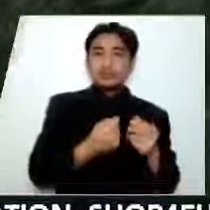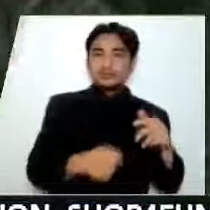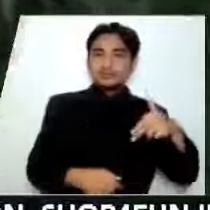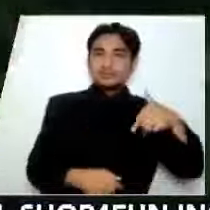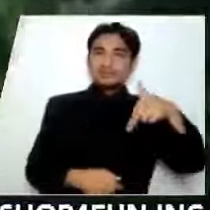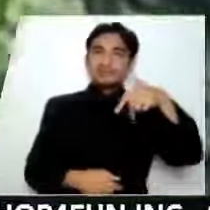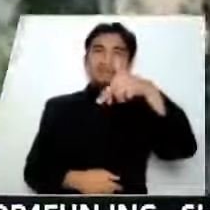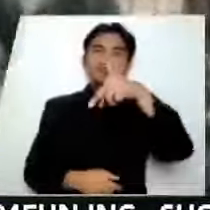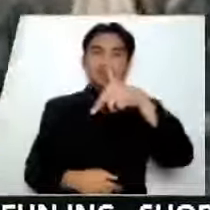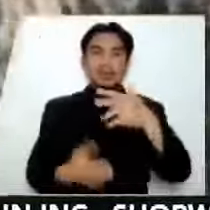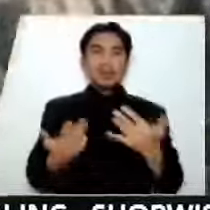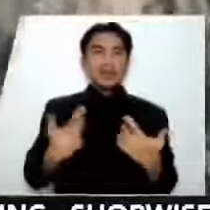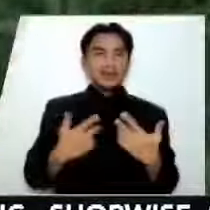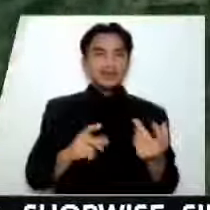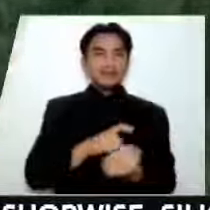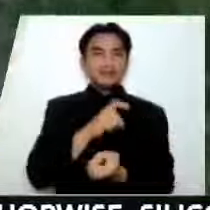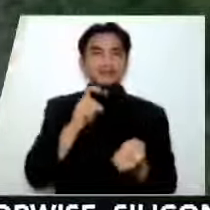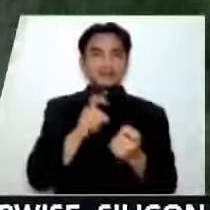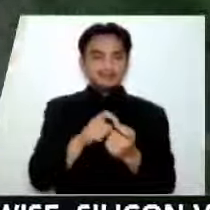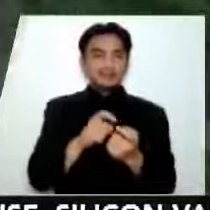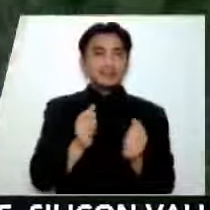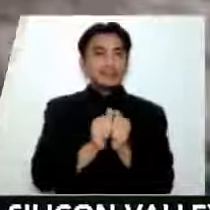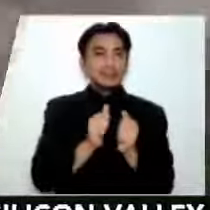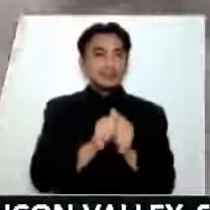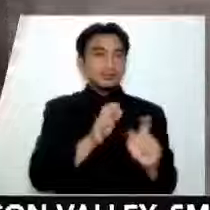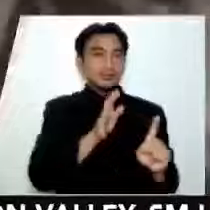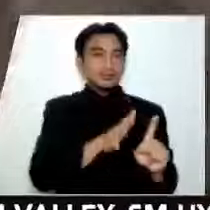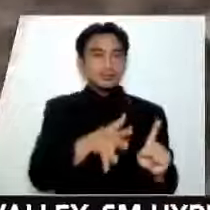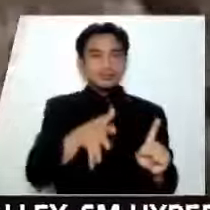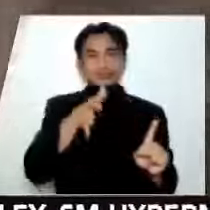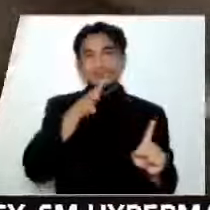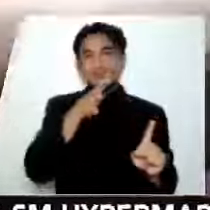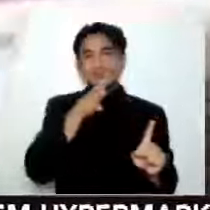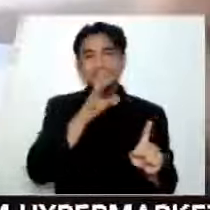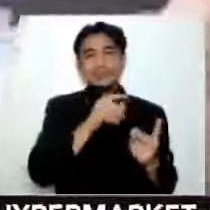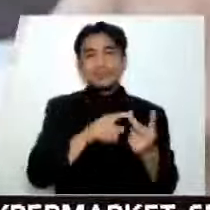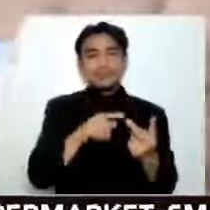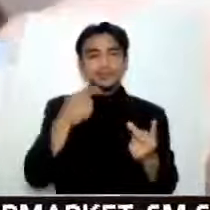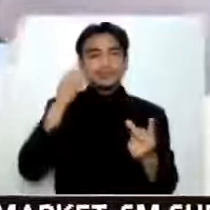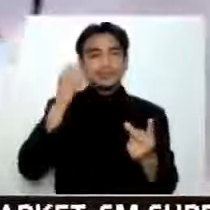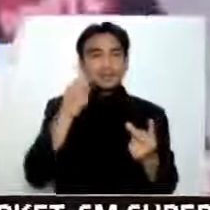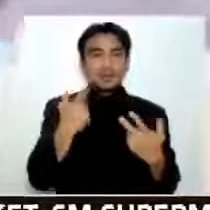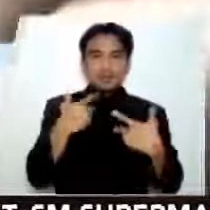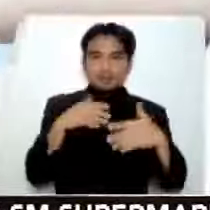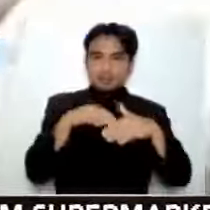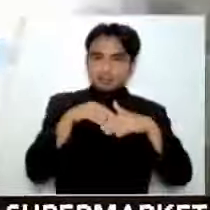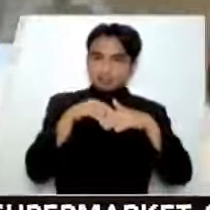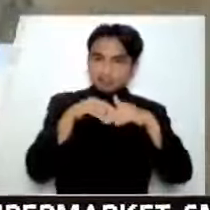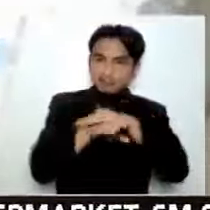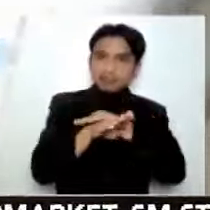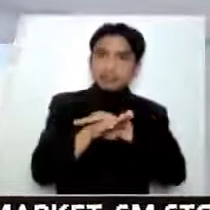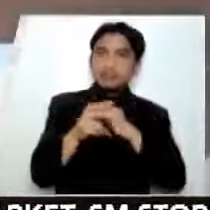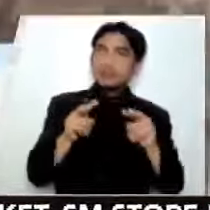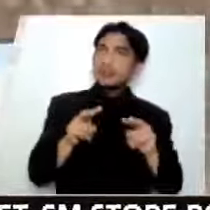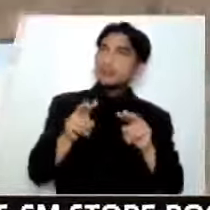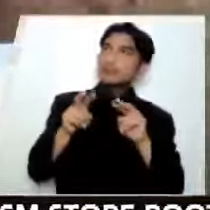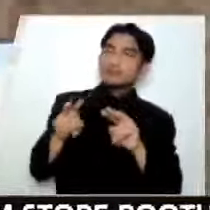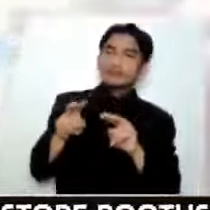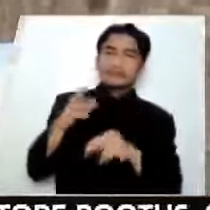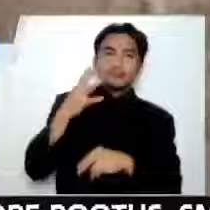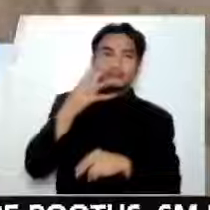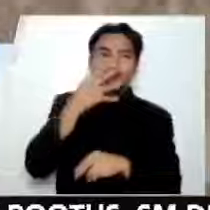granted, kasama si Mami Jamaica at kanyang Tita G. Sa base entrance pa lang ng bundok, na-experience na nila ang